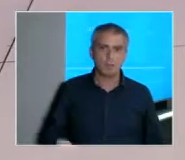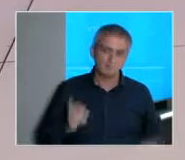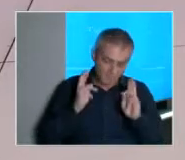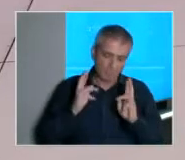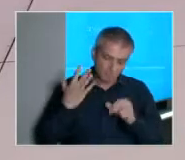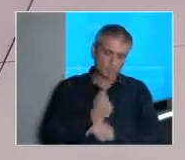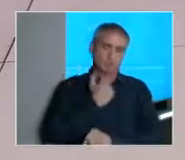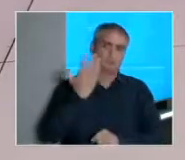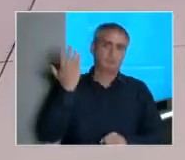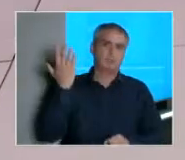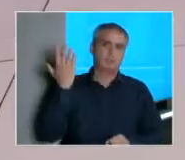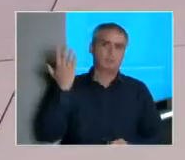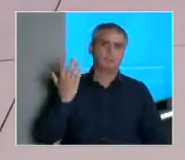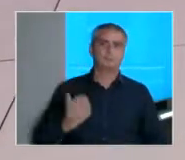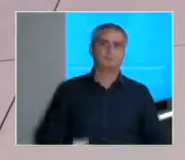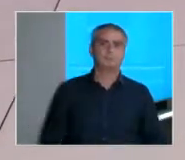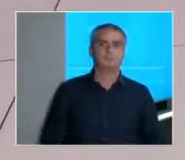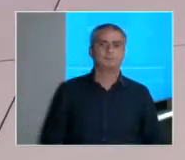ולקוות